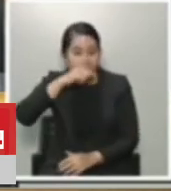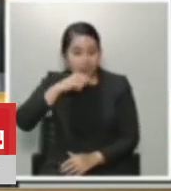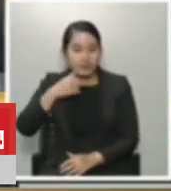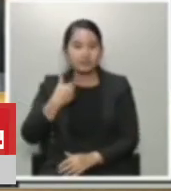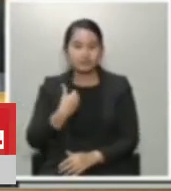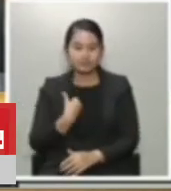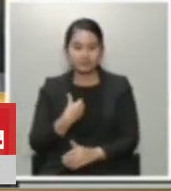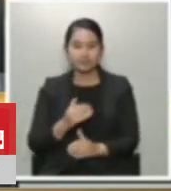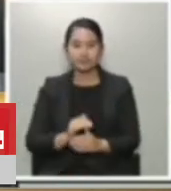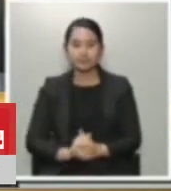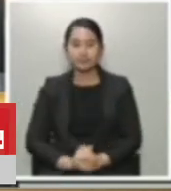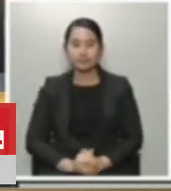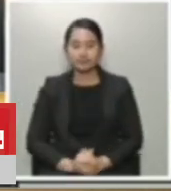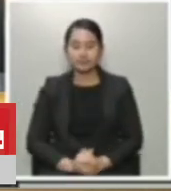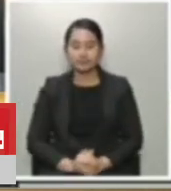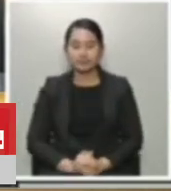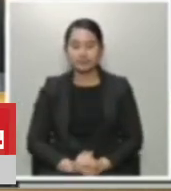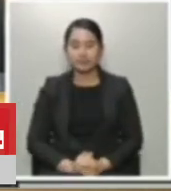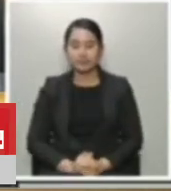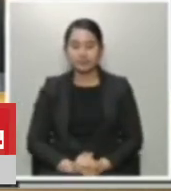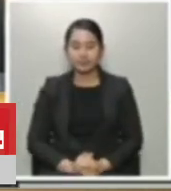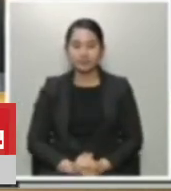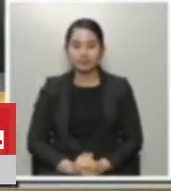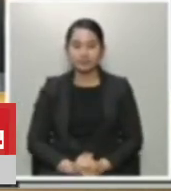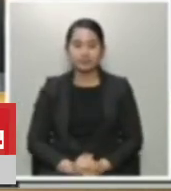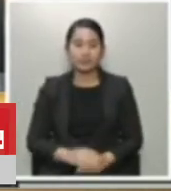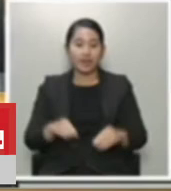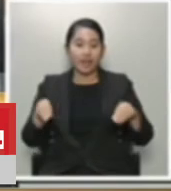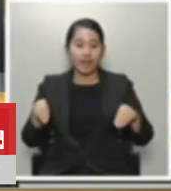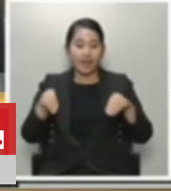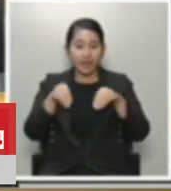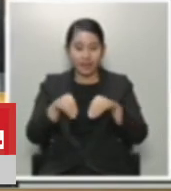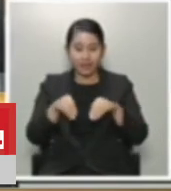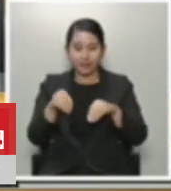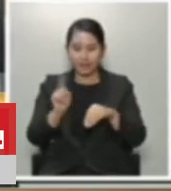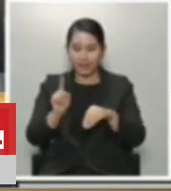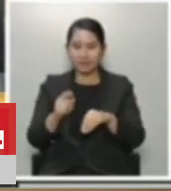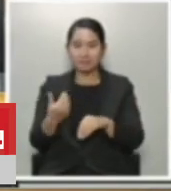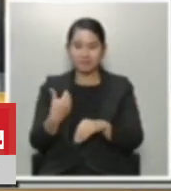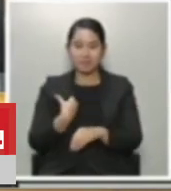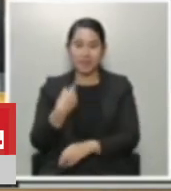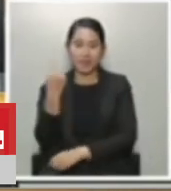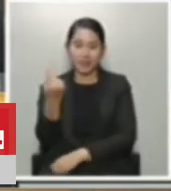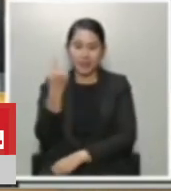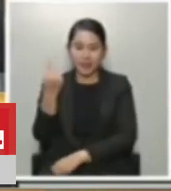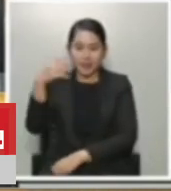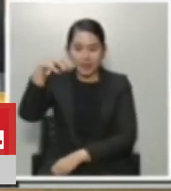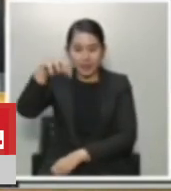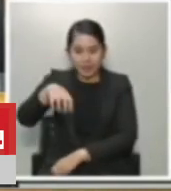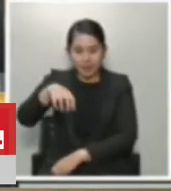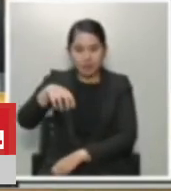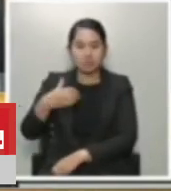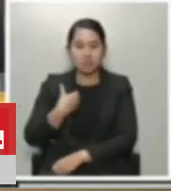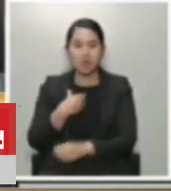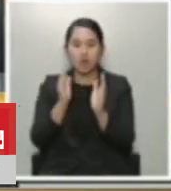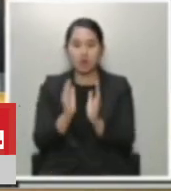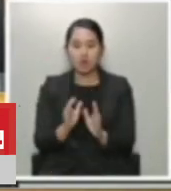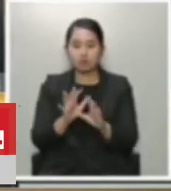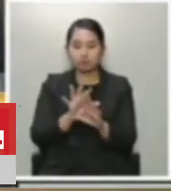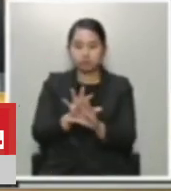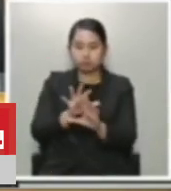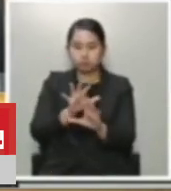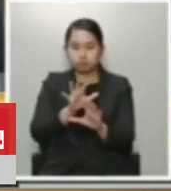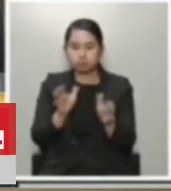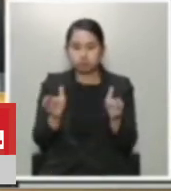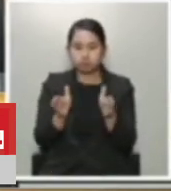ากในบริเวณใกล้เคียงก็ยังมีสถานที่ท่องเที่ยวที่พลุกพล่านแออัดไปด้วยนักท่องเที่ยวโดยเฉพา